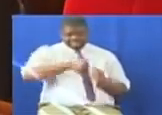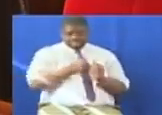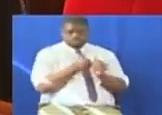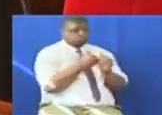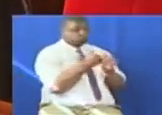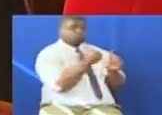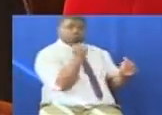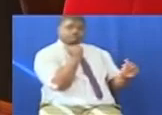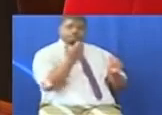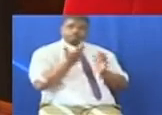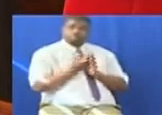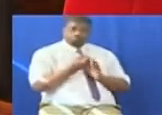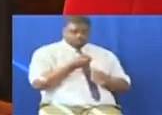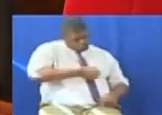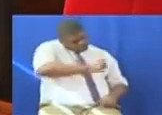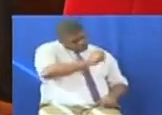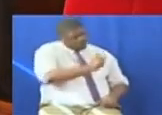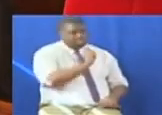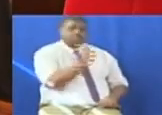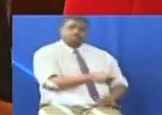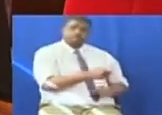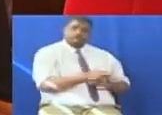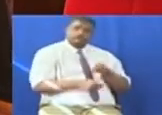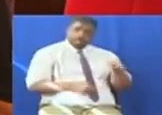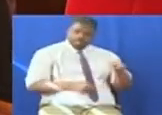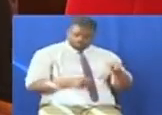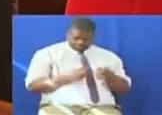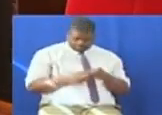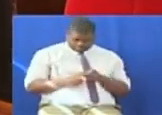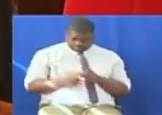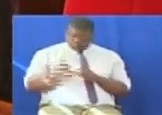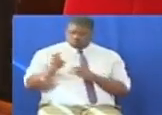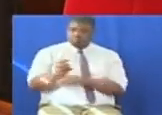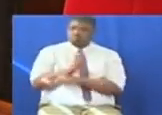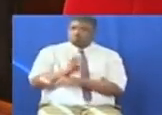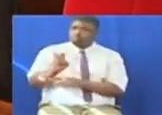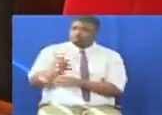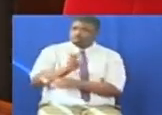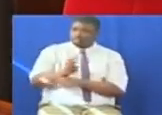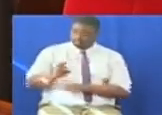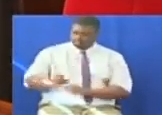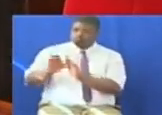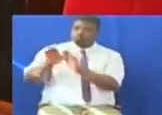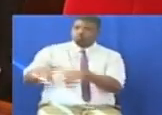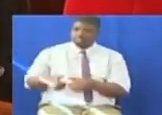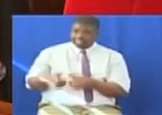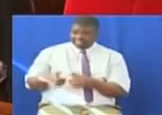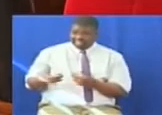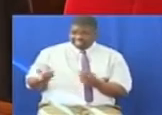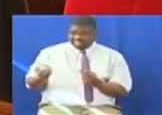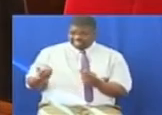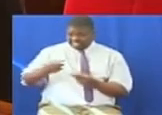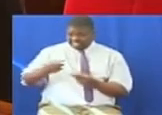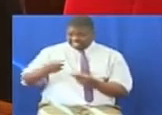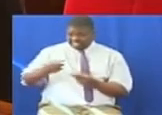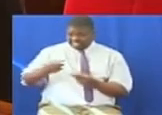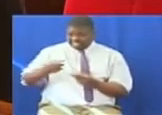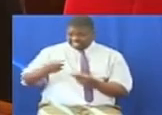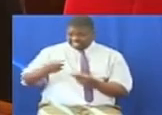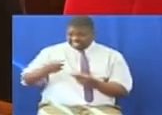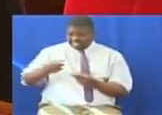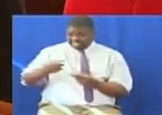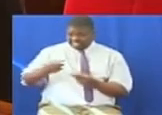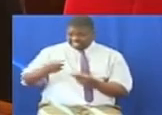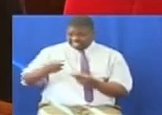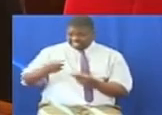wewe mwenyewe Spika. Umeweza kusimamia bunge hili bila kuyumba, na sisi tuko nyuma yako. Tumekaa na wewe, tulikuwa tumeamini hayo ambayo